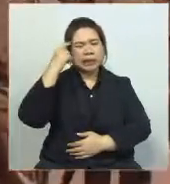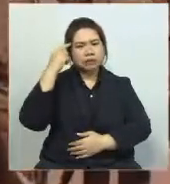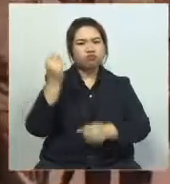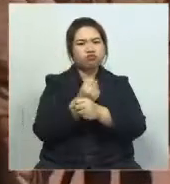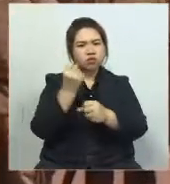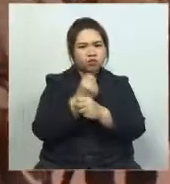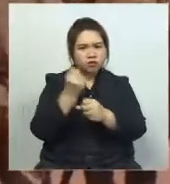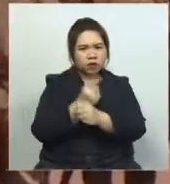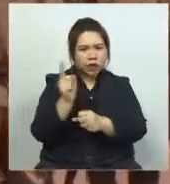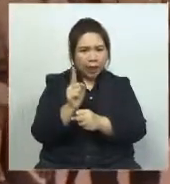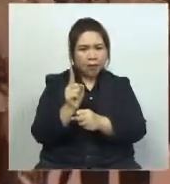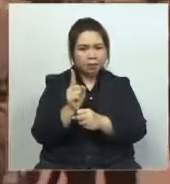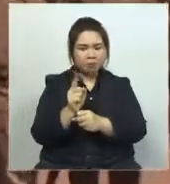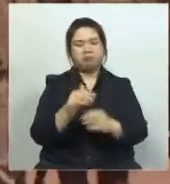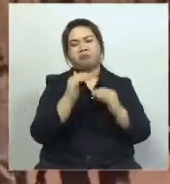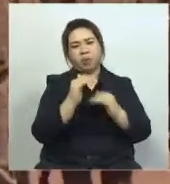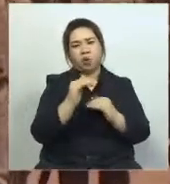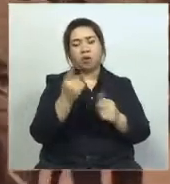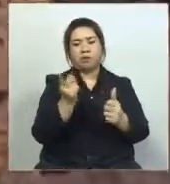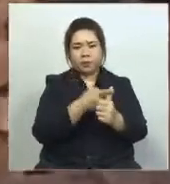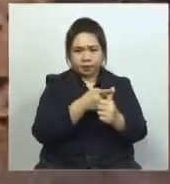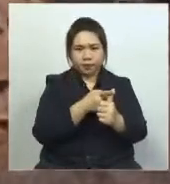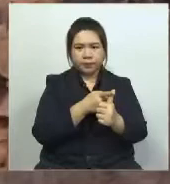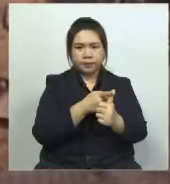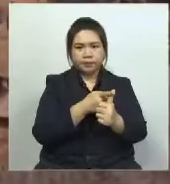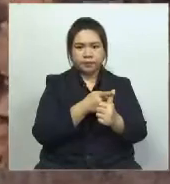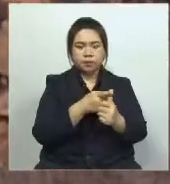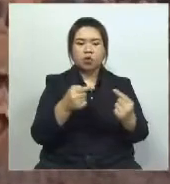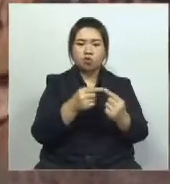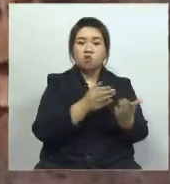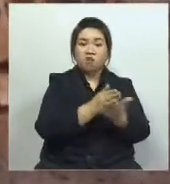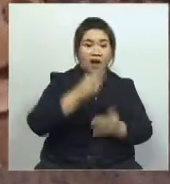ฝึกไลท์เกียร์มีขอบเขตการฝึกประกอบด้วยการฝึกฝ่